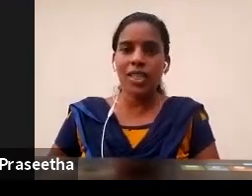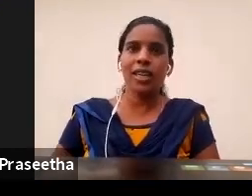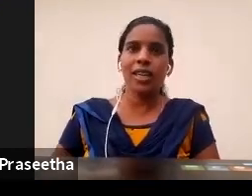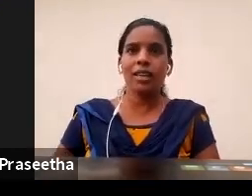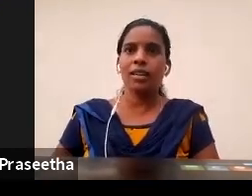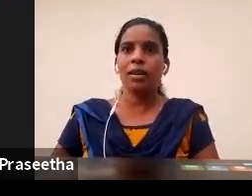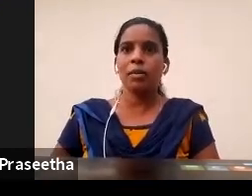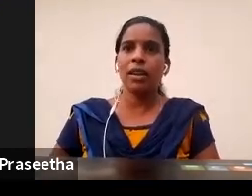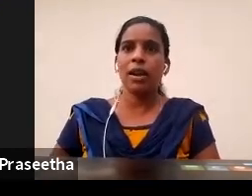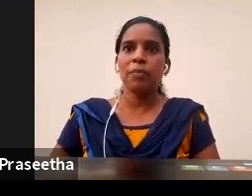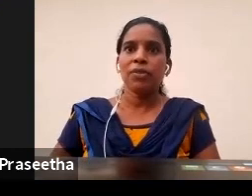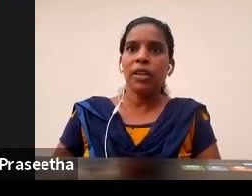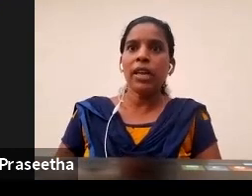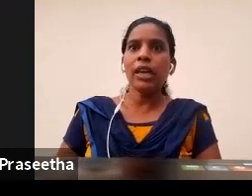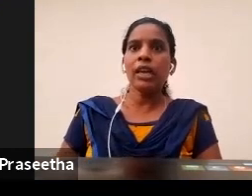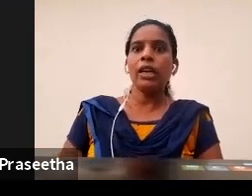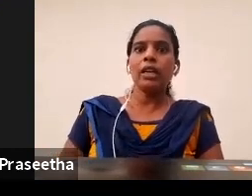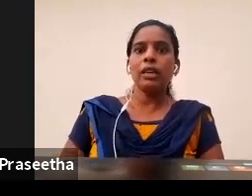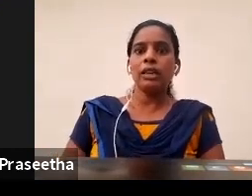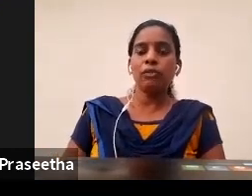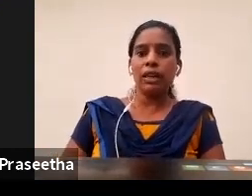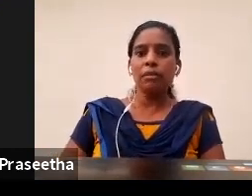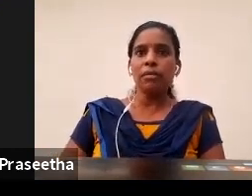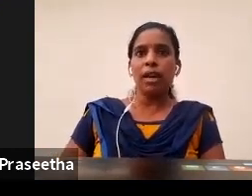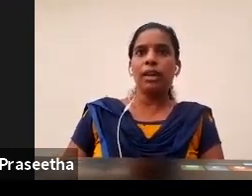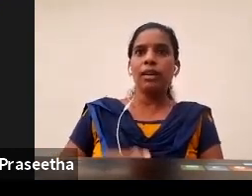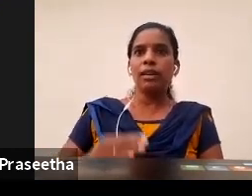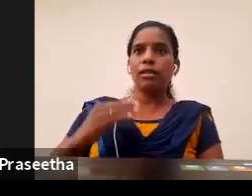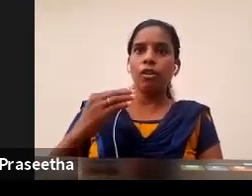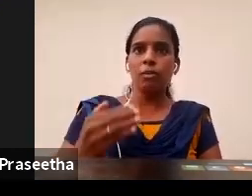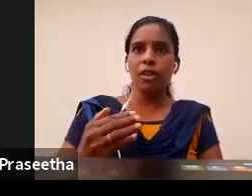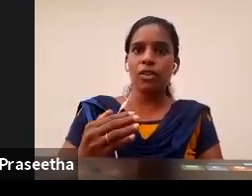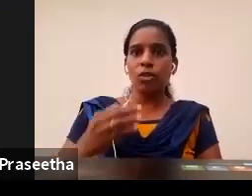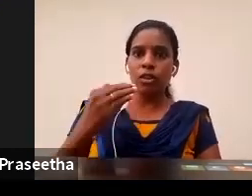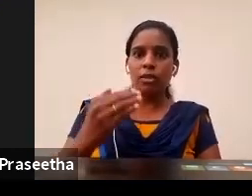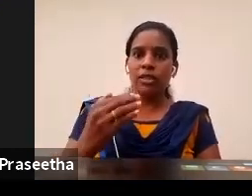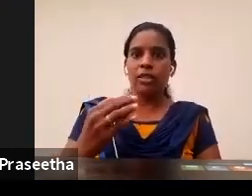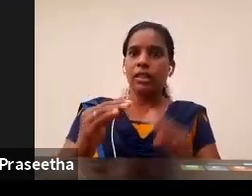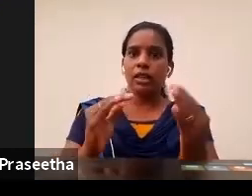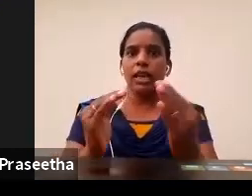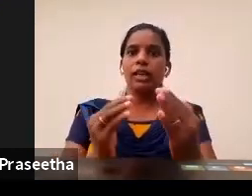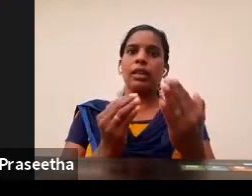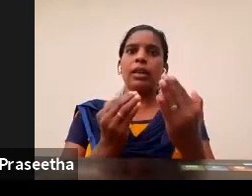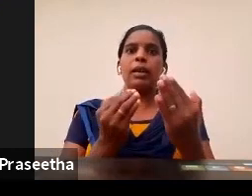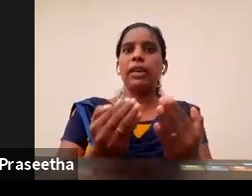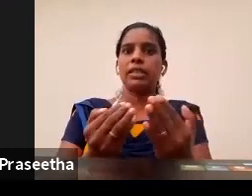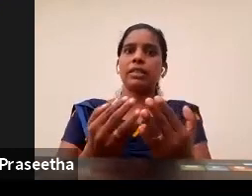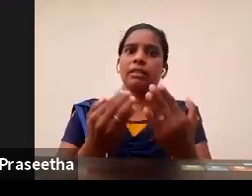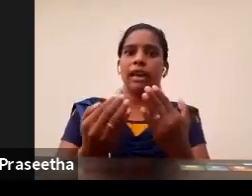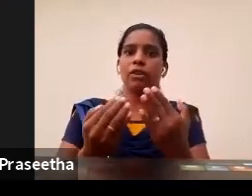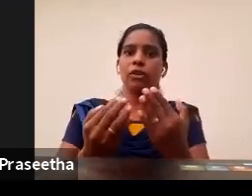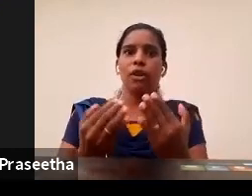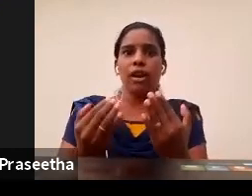രീതിയിലാണ് സൈനിൽ പറയുക പിന്നെ വെൽക്കം അല്ലെങ്കിൽ ഗോഡ് ബ്ലെസ് യു ഓൾ ദ ബെസ്റ്റ് അതൊക്കെയാണ്